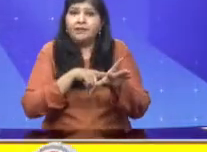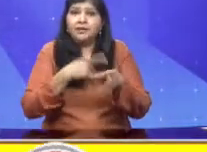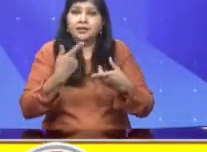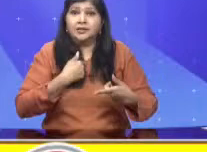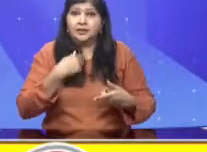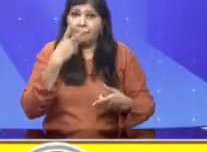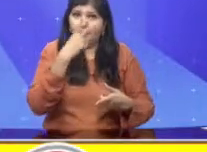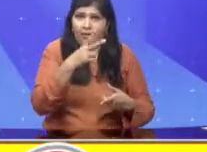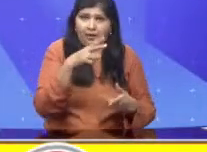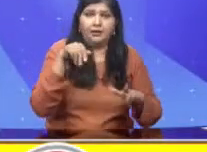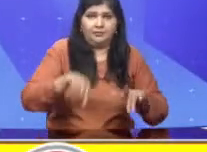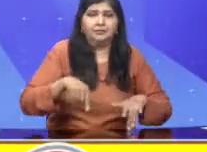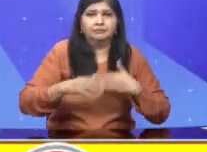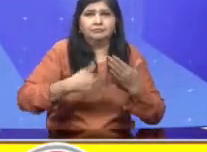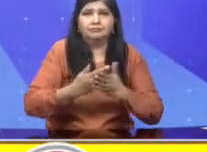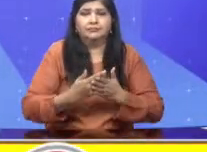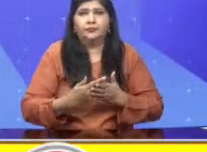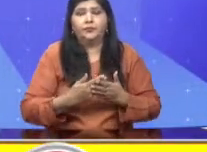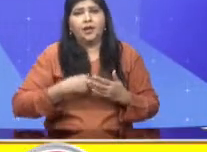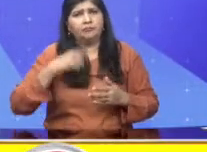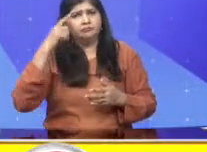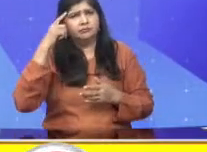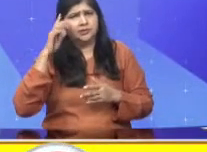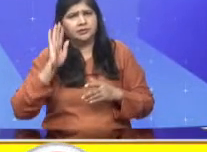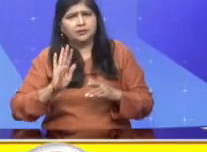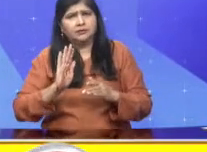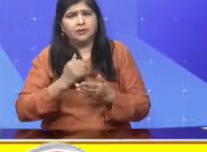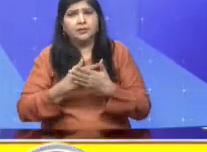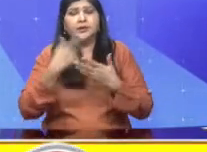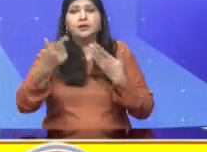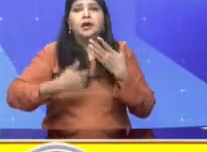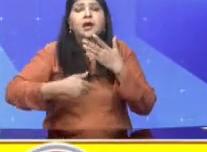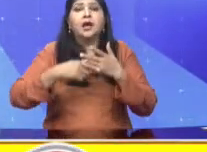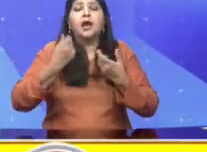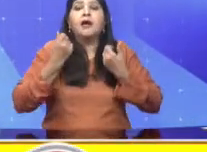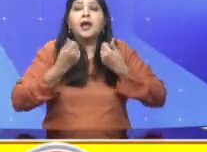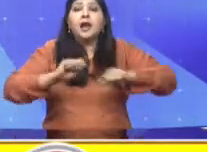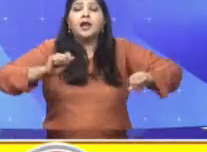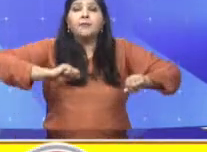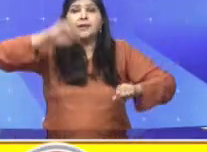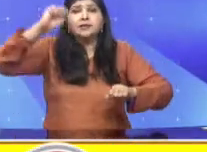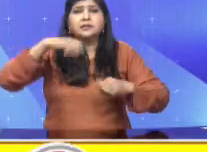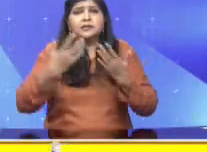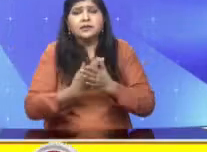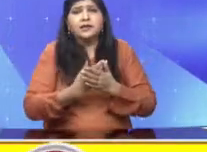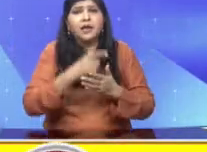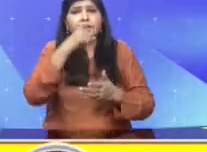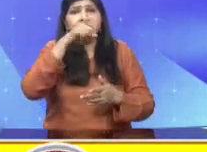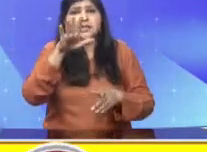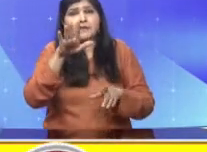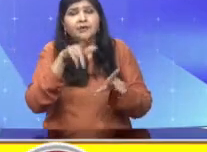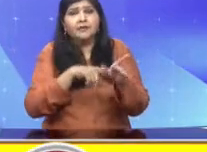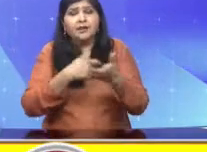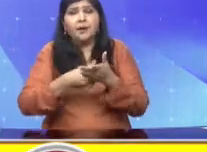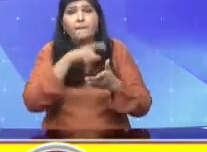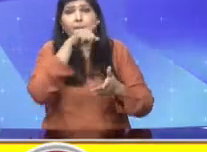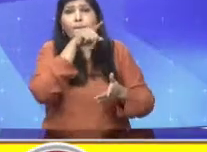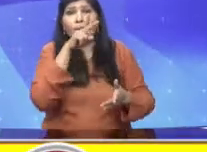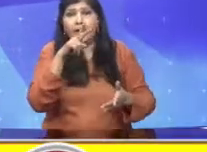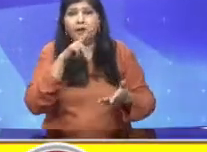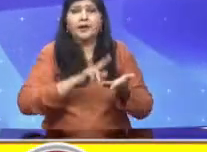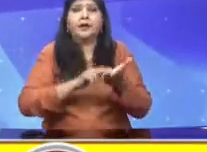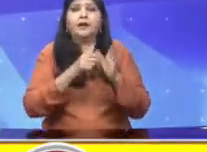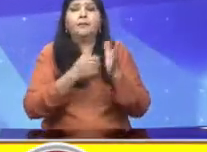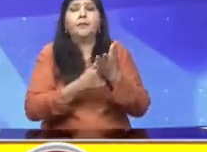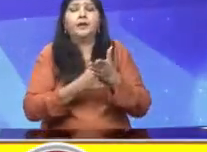साक्षी बन रहे हैं, आपको याद होगा, आजहादी के 75 साल मनाने के लिए 12 मार्च को